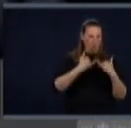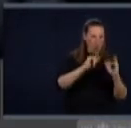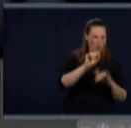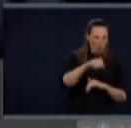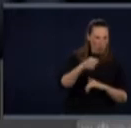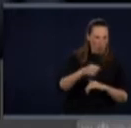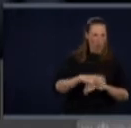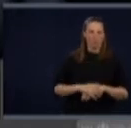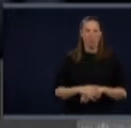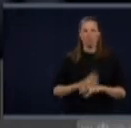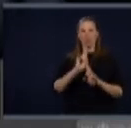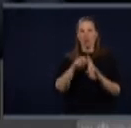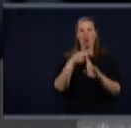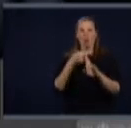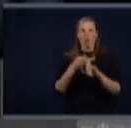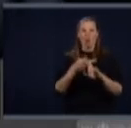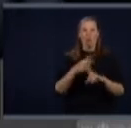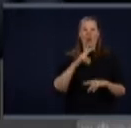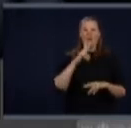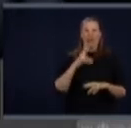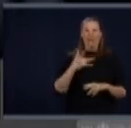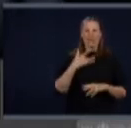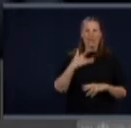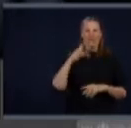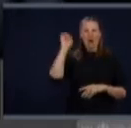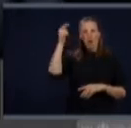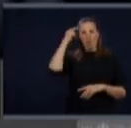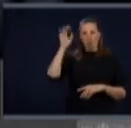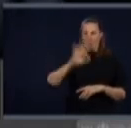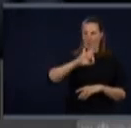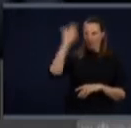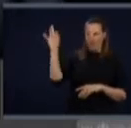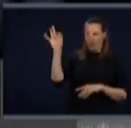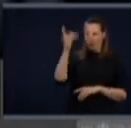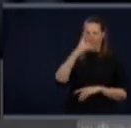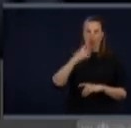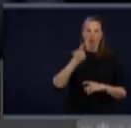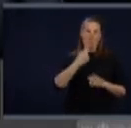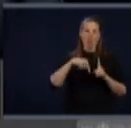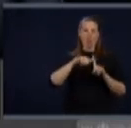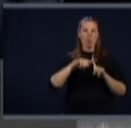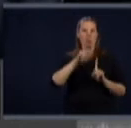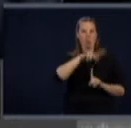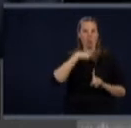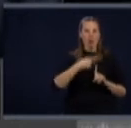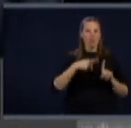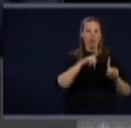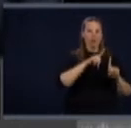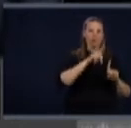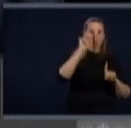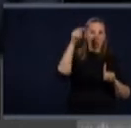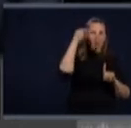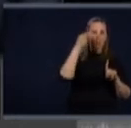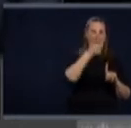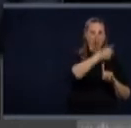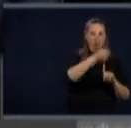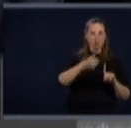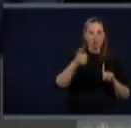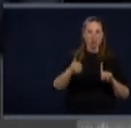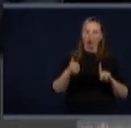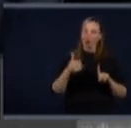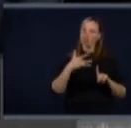vois pas tant de différence que ça entre le gouvernement fédéral puis les gouvernements des provinces. On a eu encore une longue discussion,